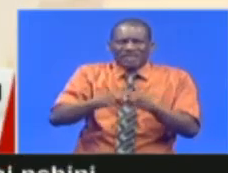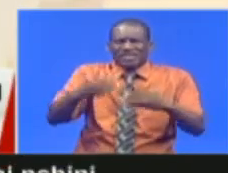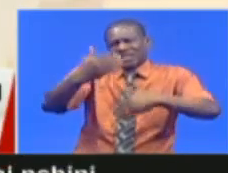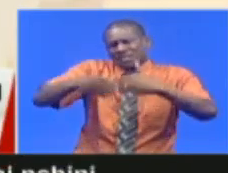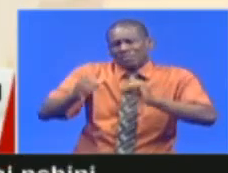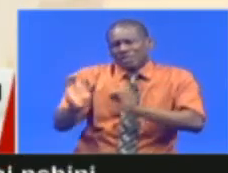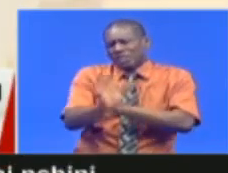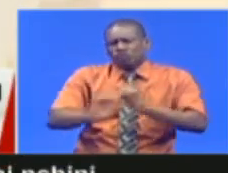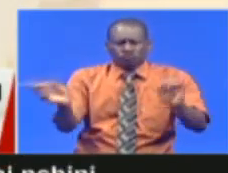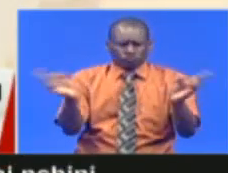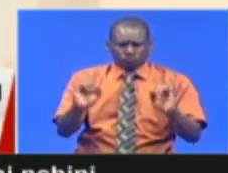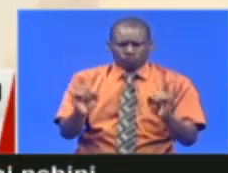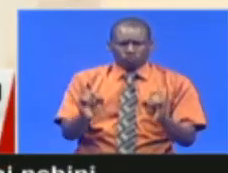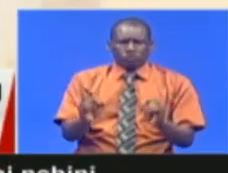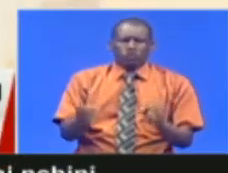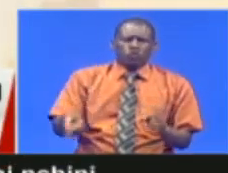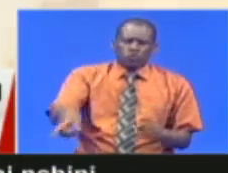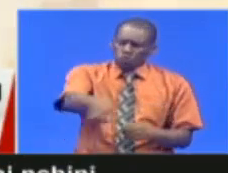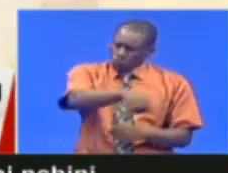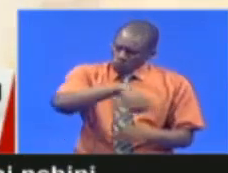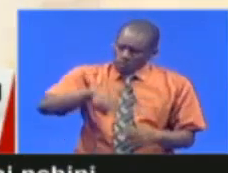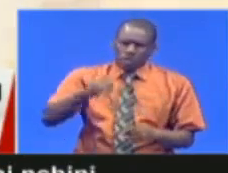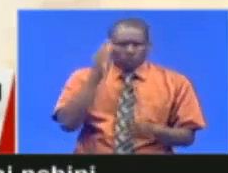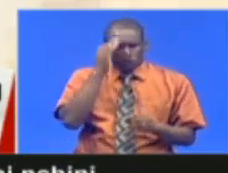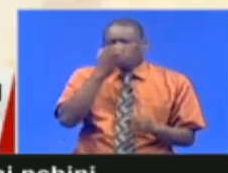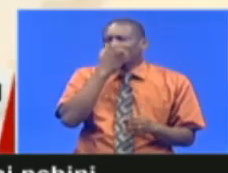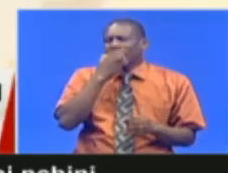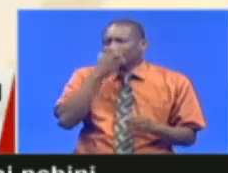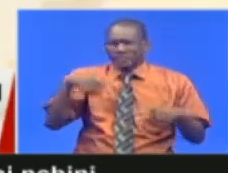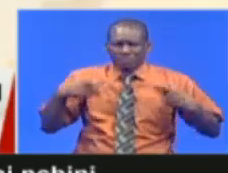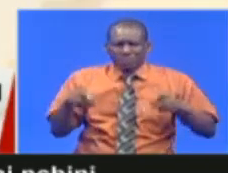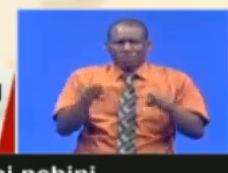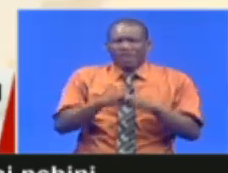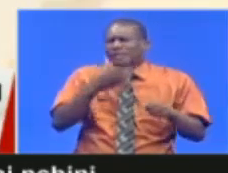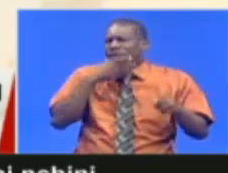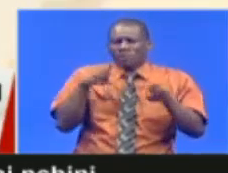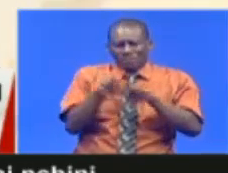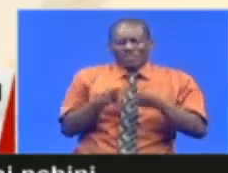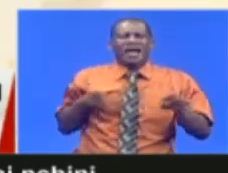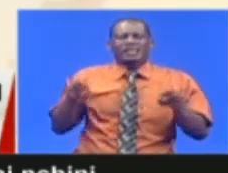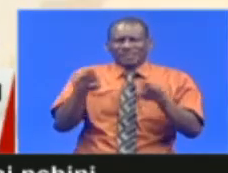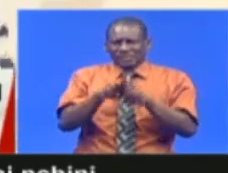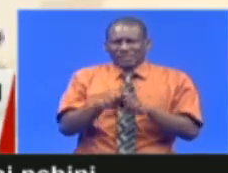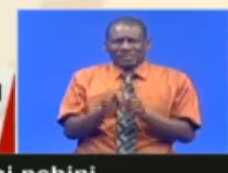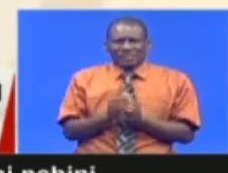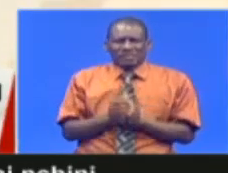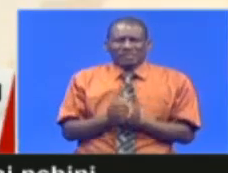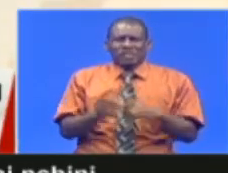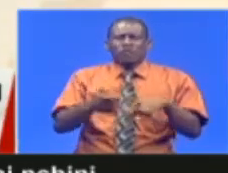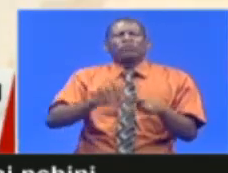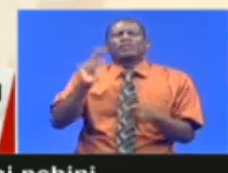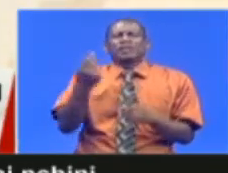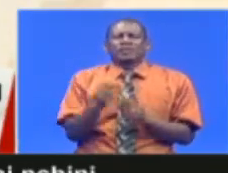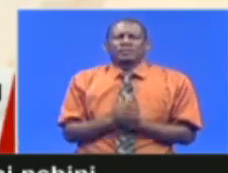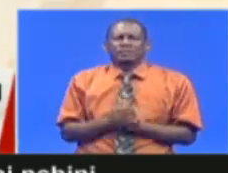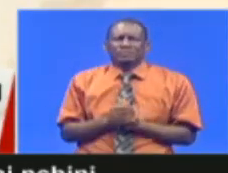jirani. Sisi tunawatambua Watanzania kama ndugu na dada wenzetu wa Kenya.